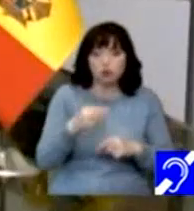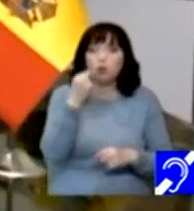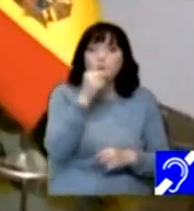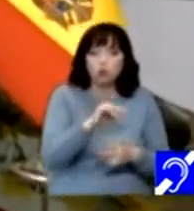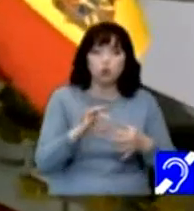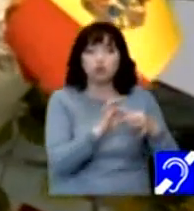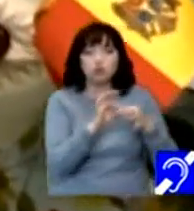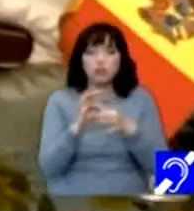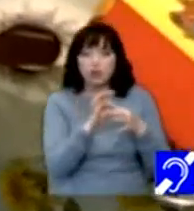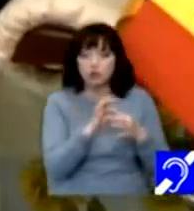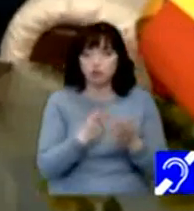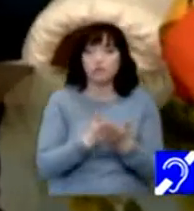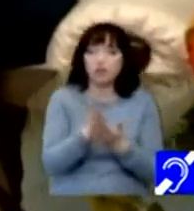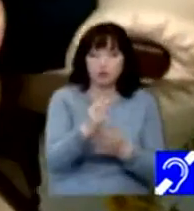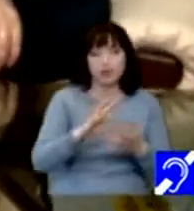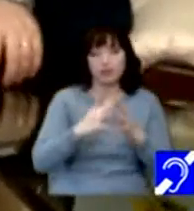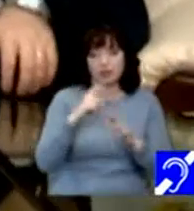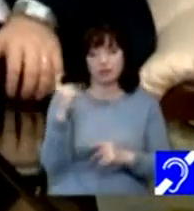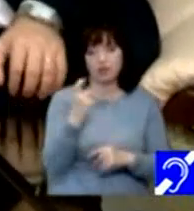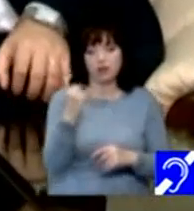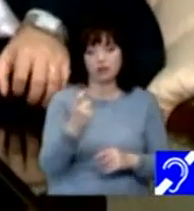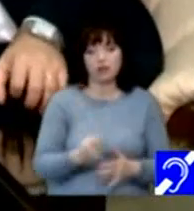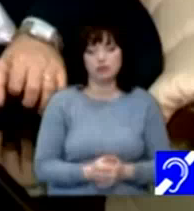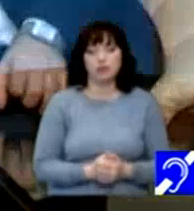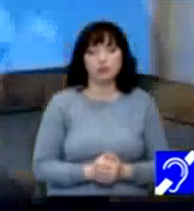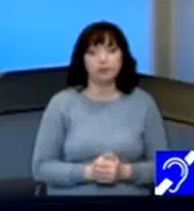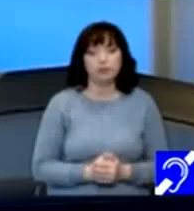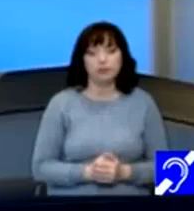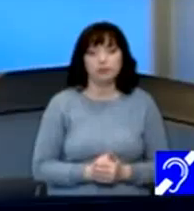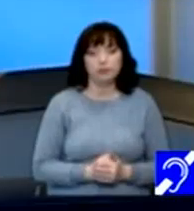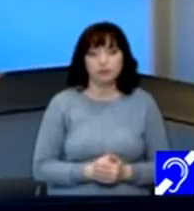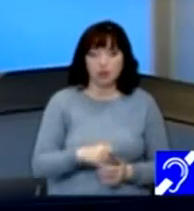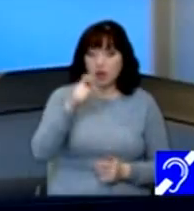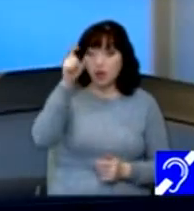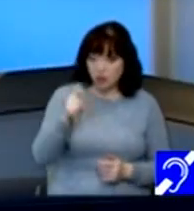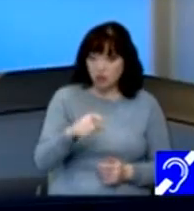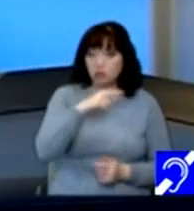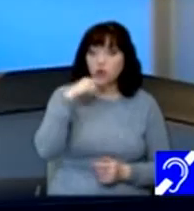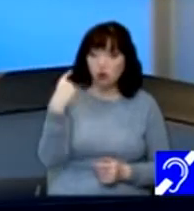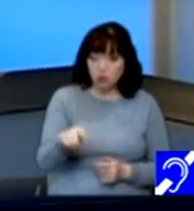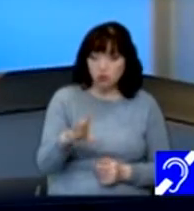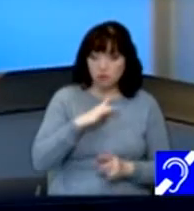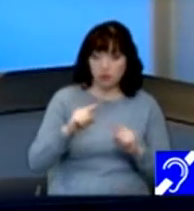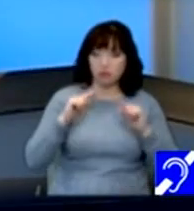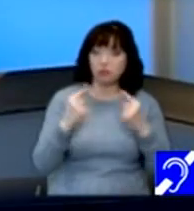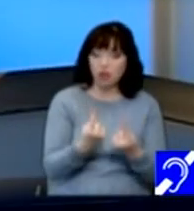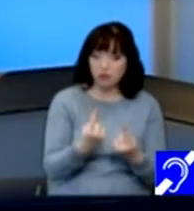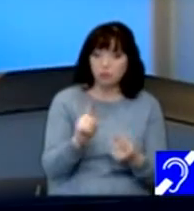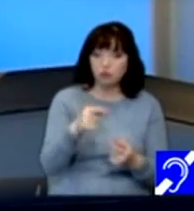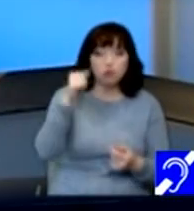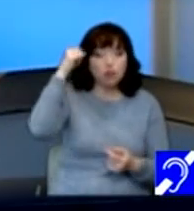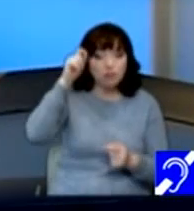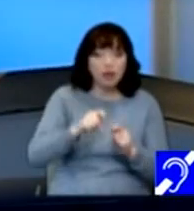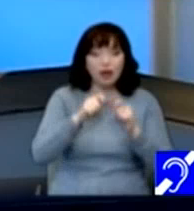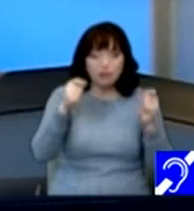intensificare a cooperării în domeniul agroalimentar. Un cetățean rus a fost reținut pentru că a deschis în Bălți